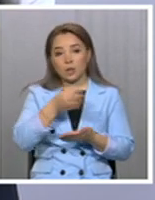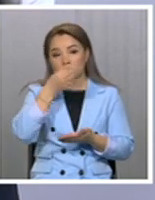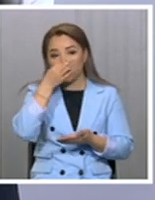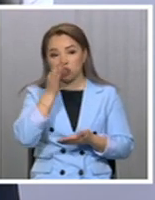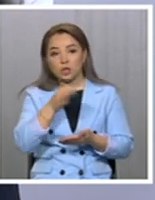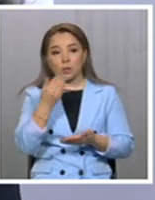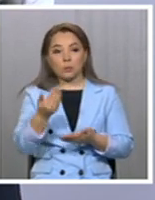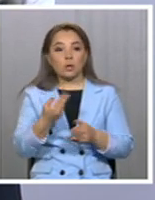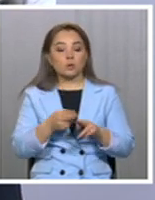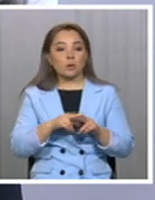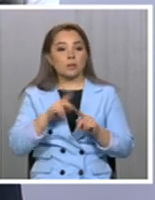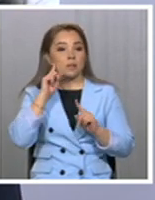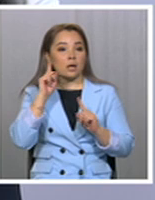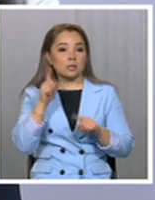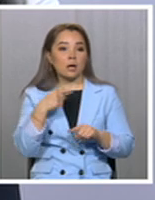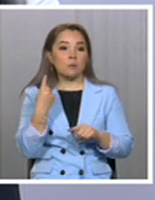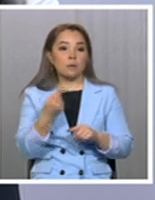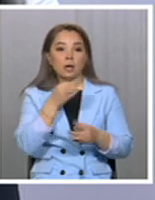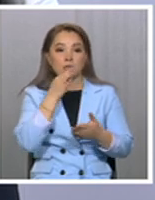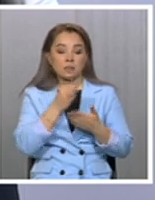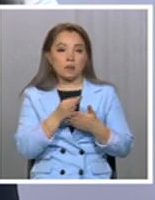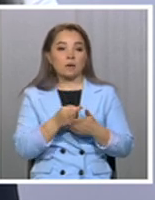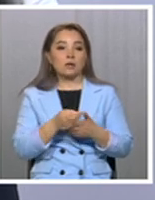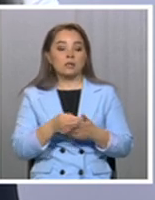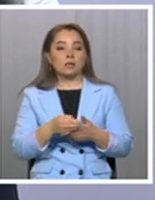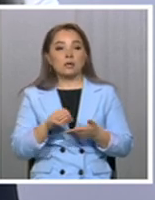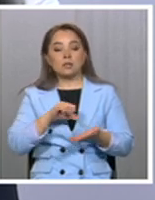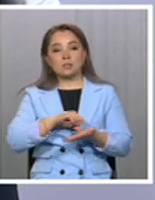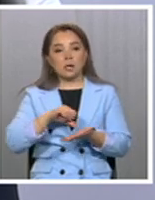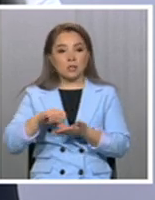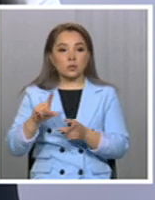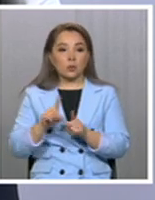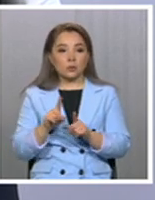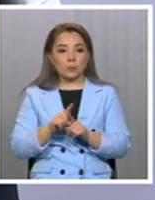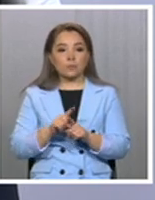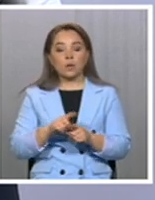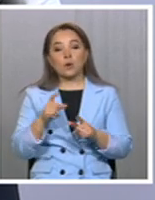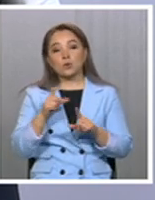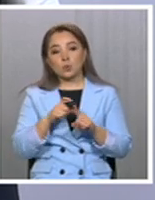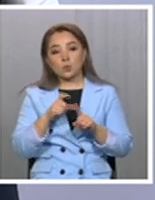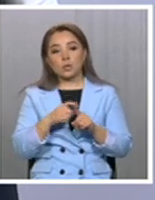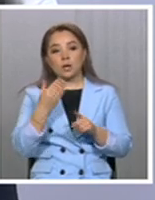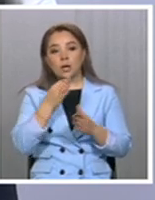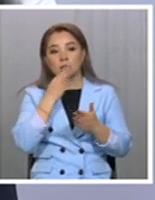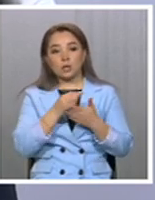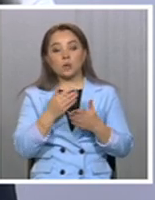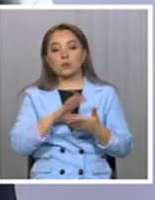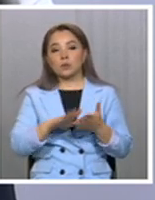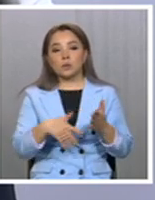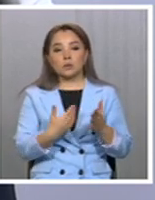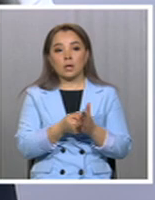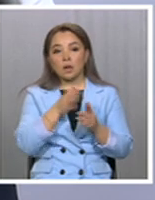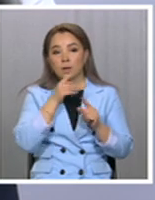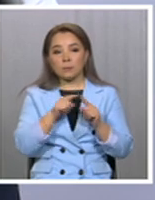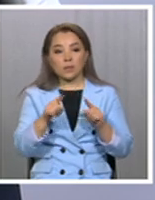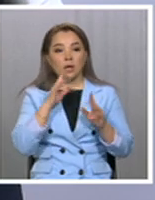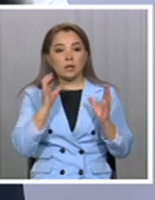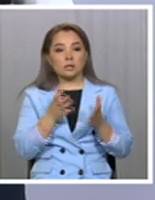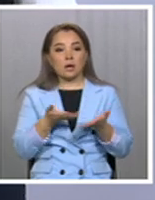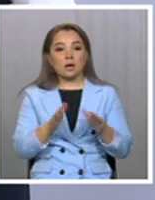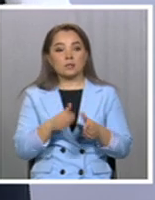сол танудың бірден бір қайнар көзі деген қанатты сөздері әлі күнге дейін сақталынған.